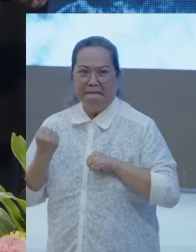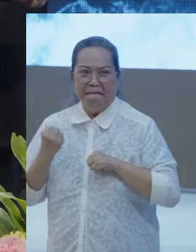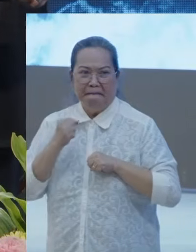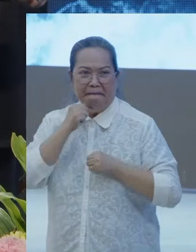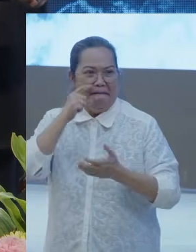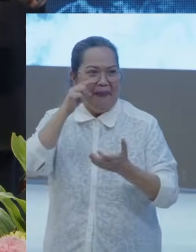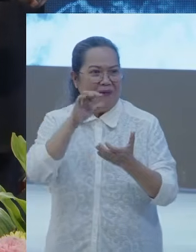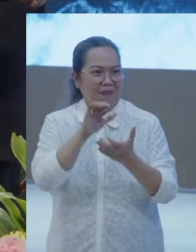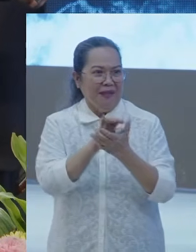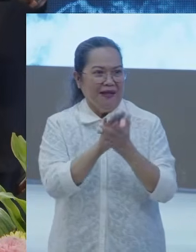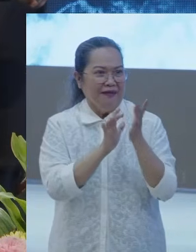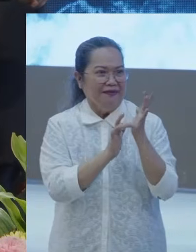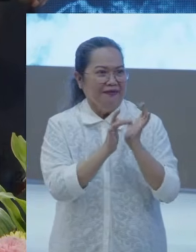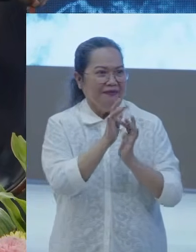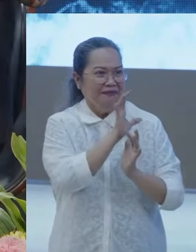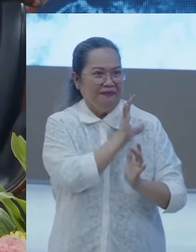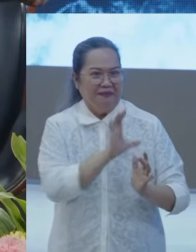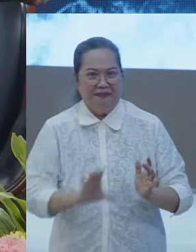sa Kanya.